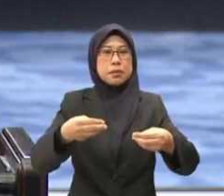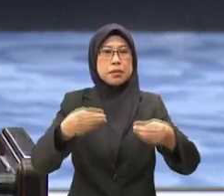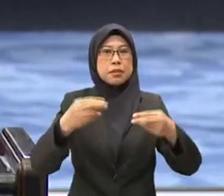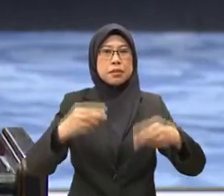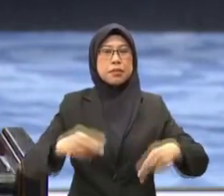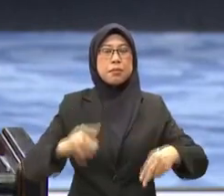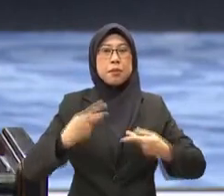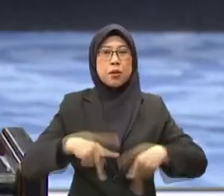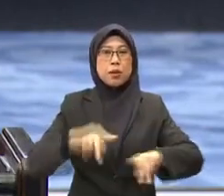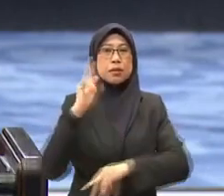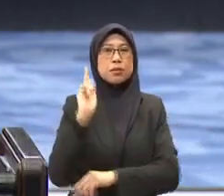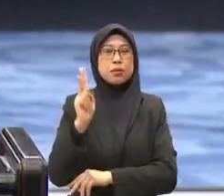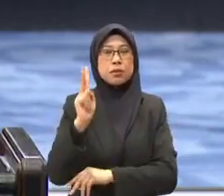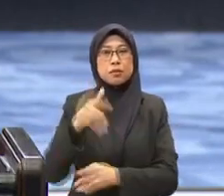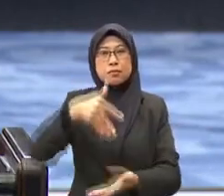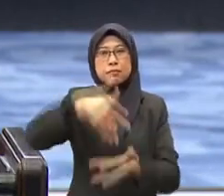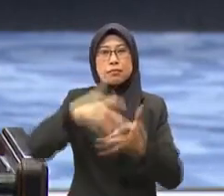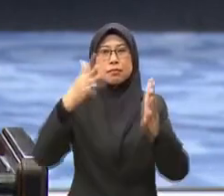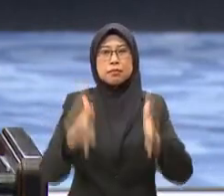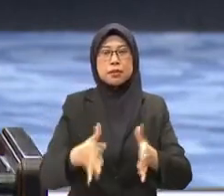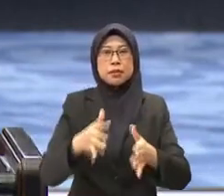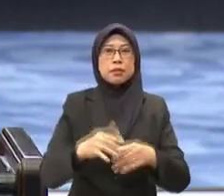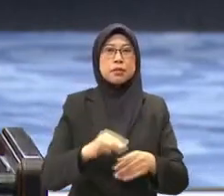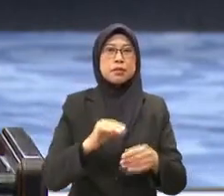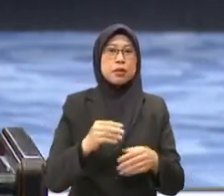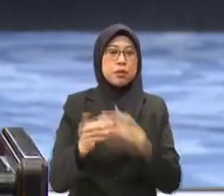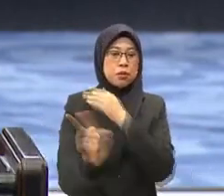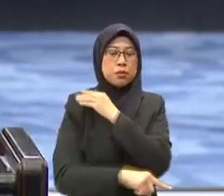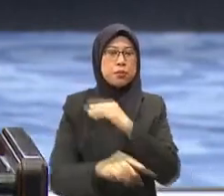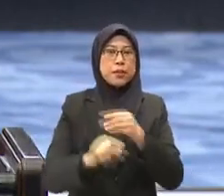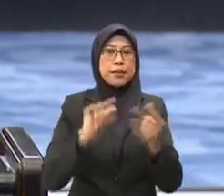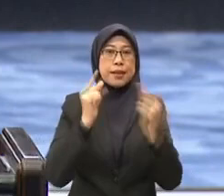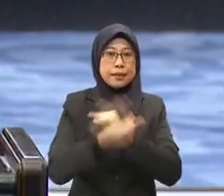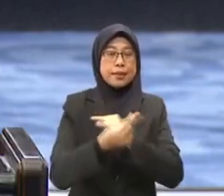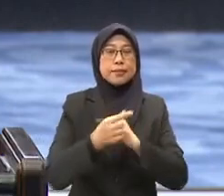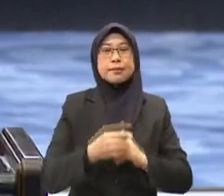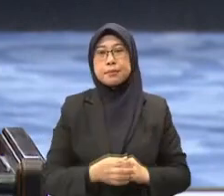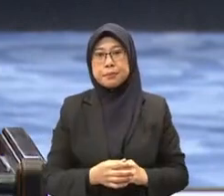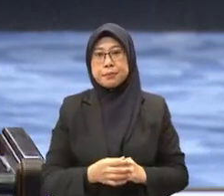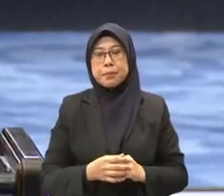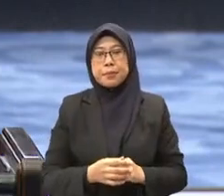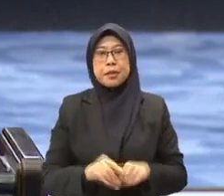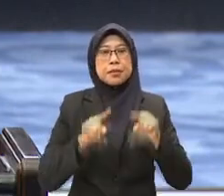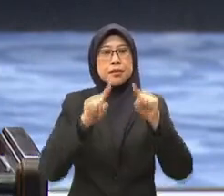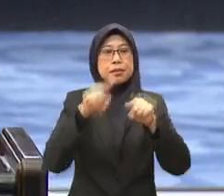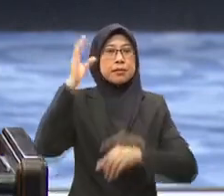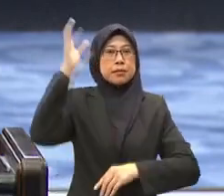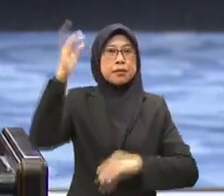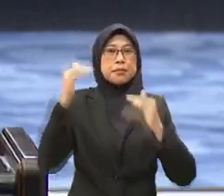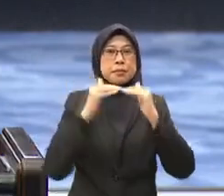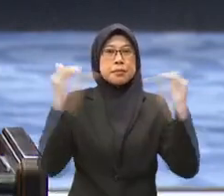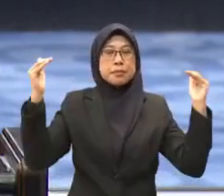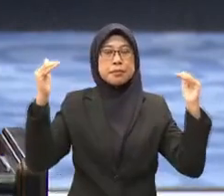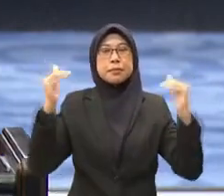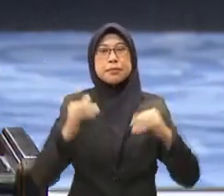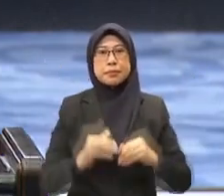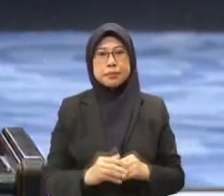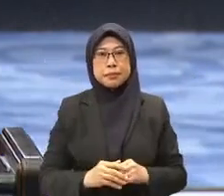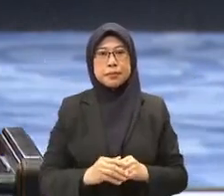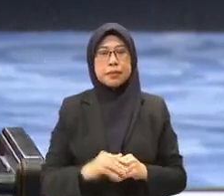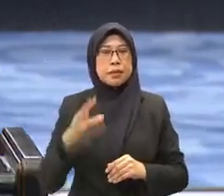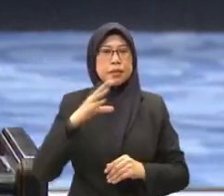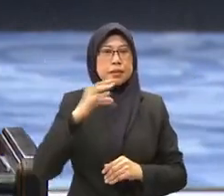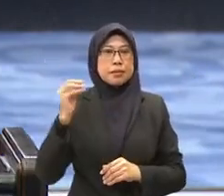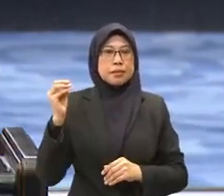kedua bagi banduan melalui pelaksanaan hukuman gantian terhadap hukuman mati Doi selaras dengan konsep keadilan restuktif